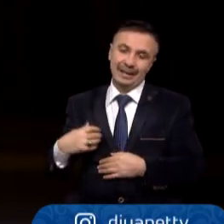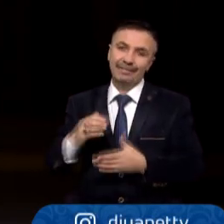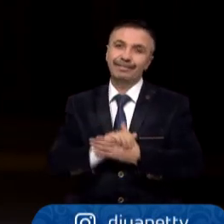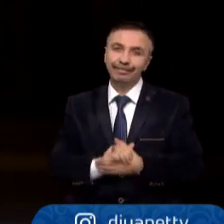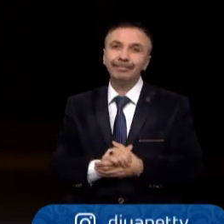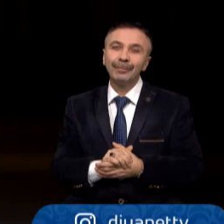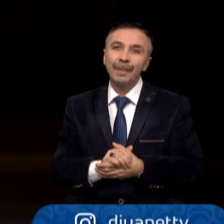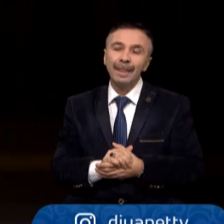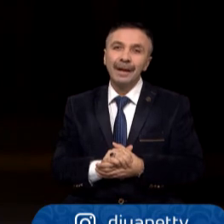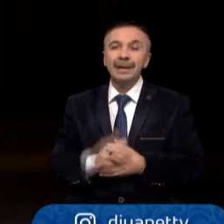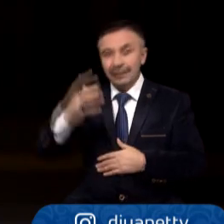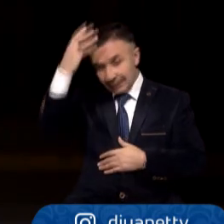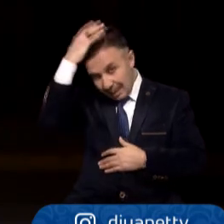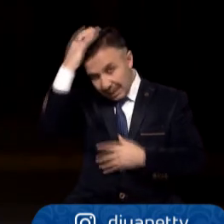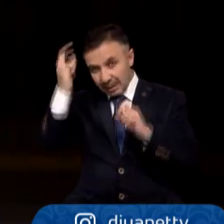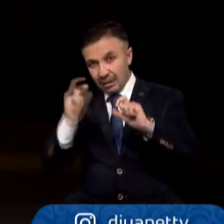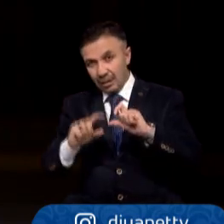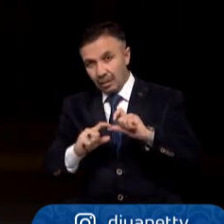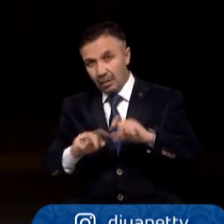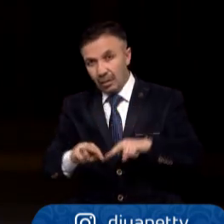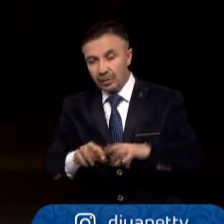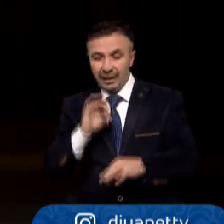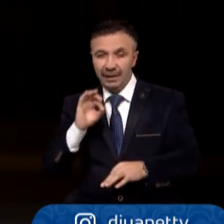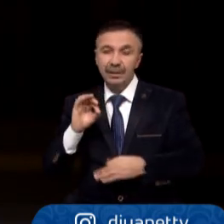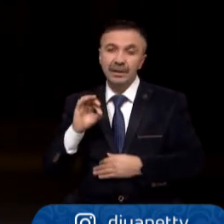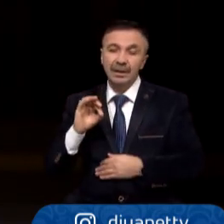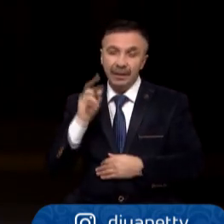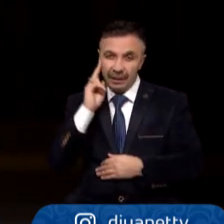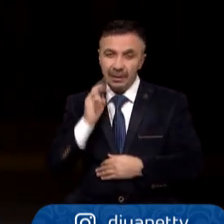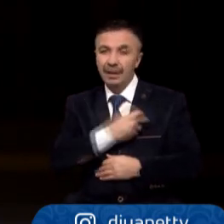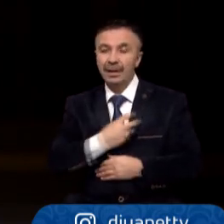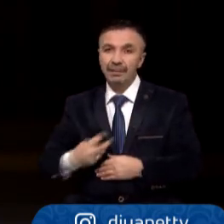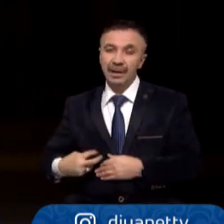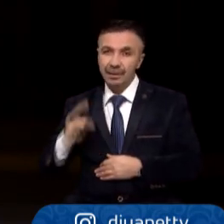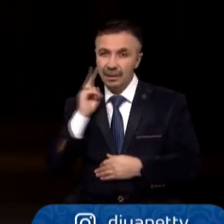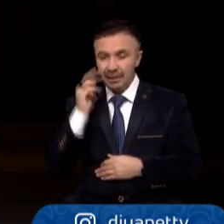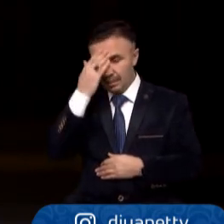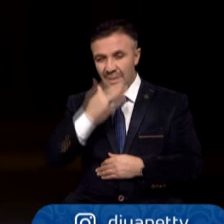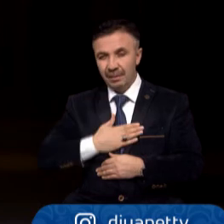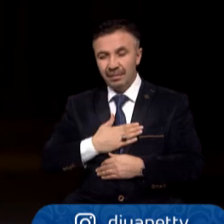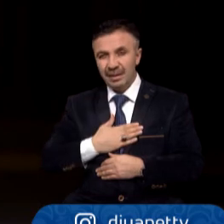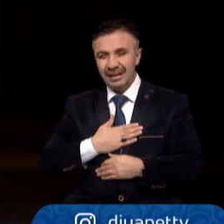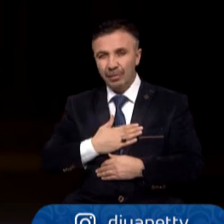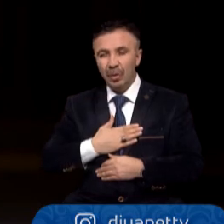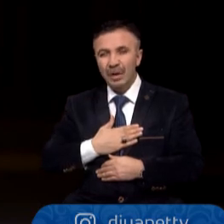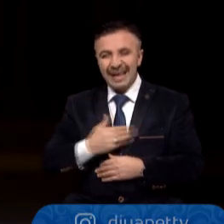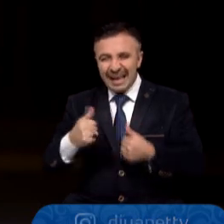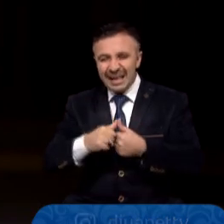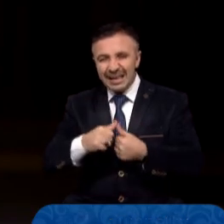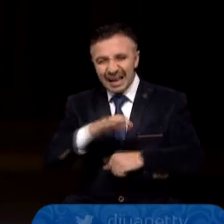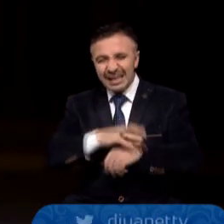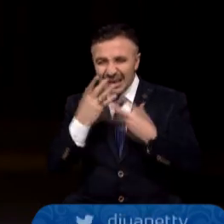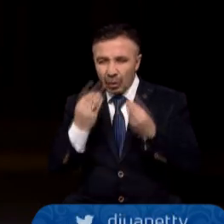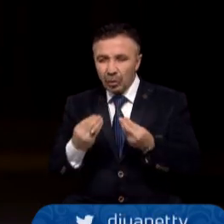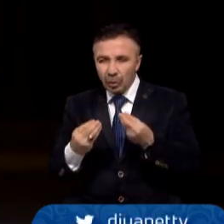ve annesidir Allah Hz Osman Efendimiz peygamber Sallallahu Aleyhi Vesellem efendimize